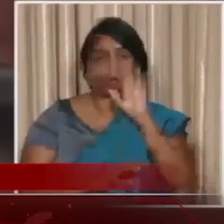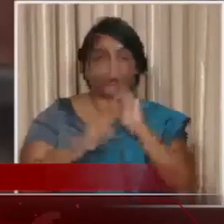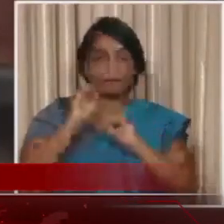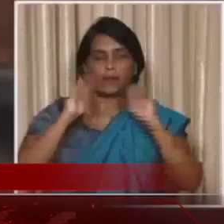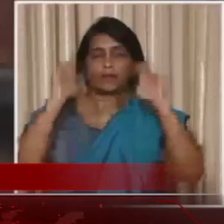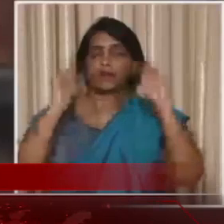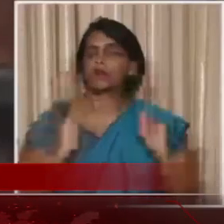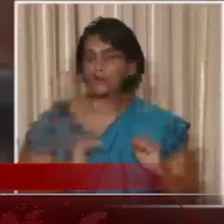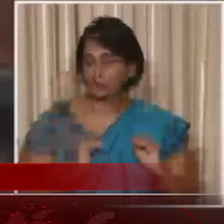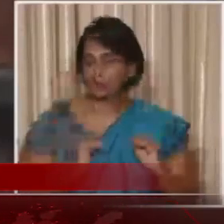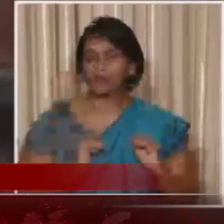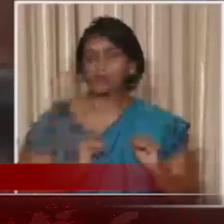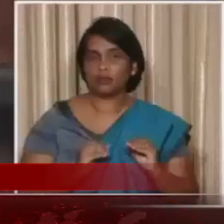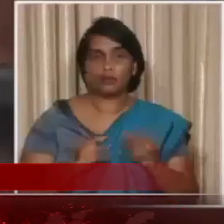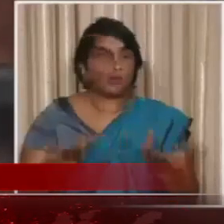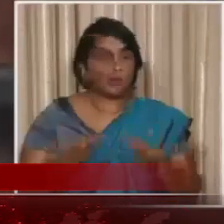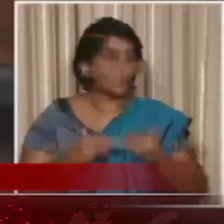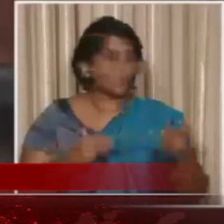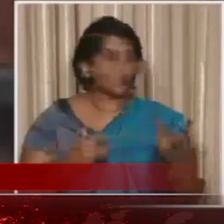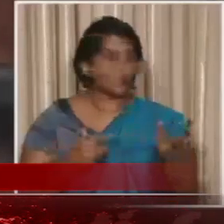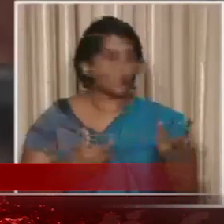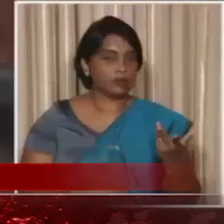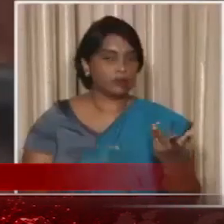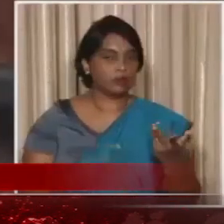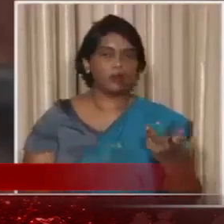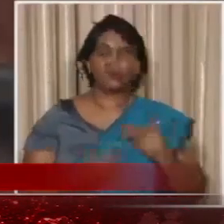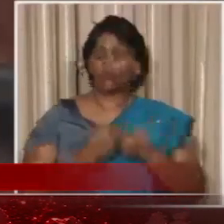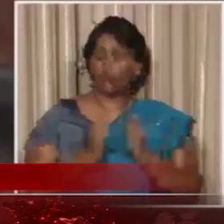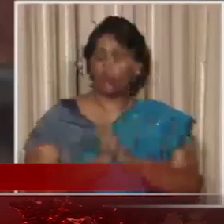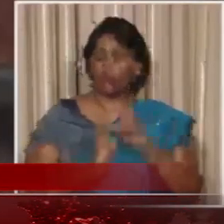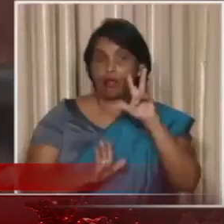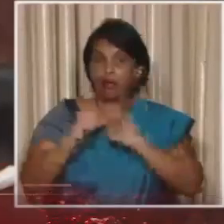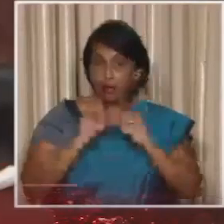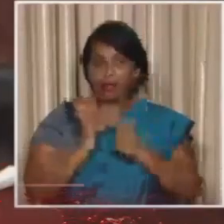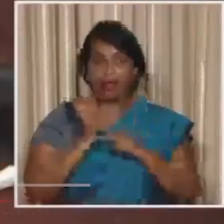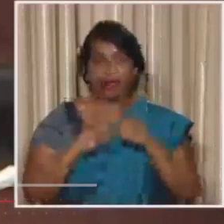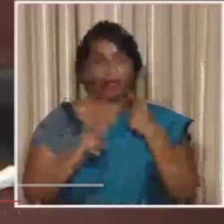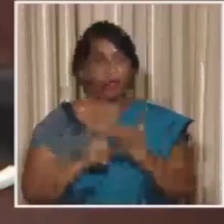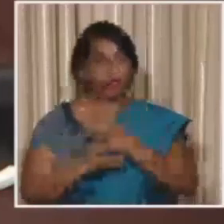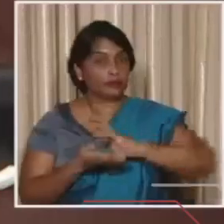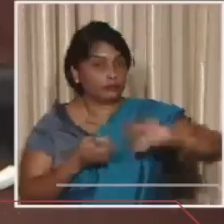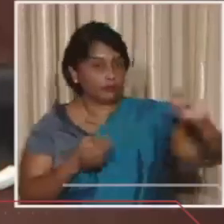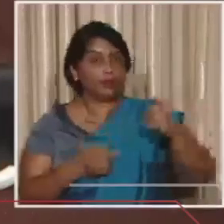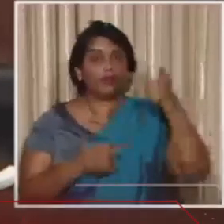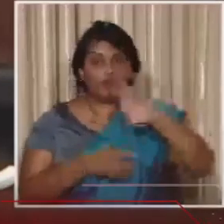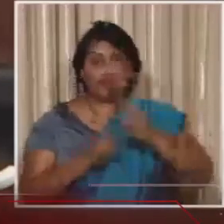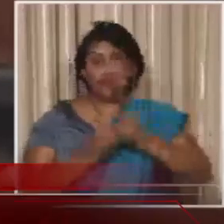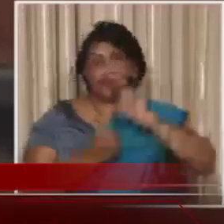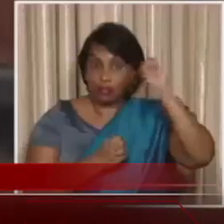සීමා කරන එක. එතන මොකද කරන්නේ? තමන්ගේ 8%කට බද්ද ගහලා ඒක කරන